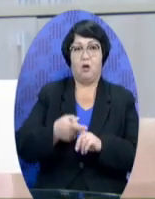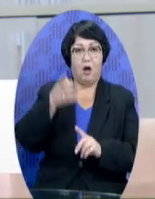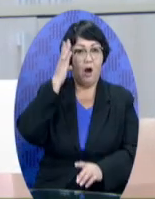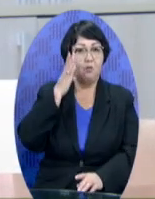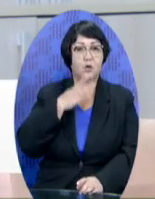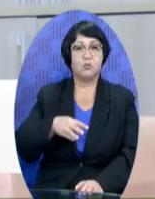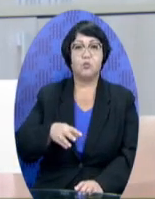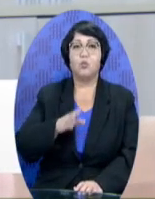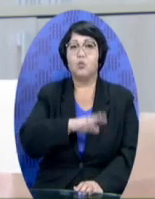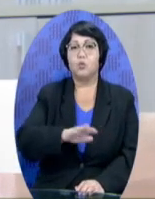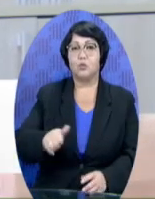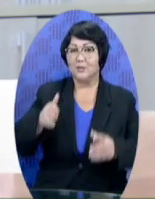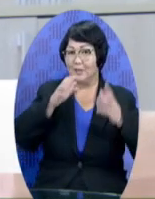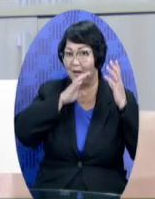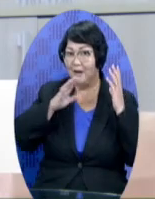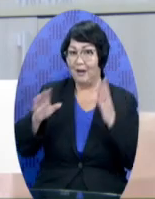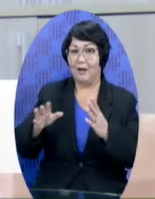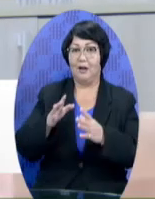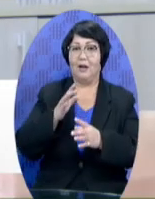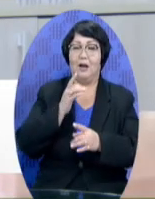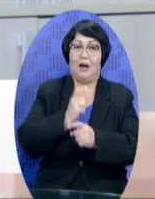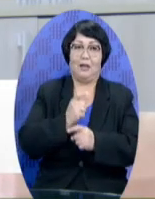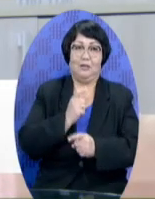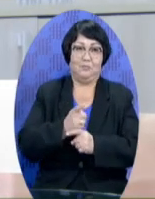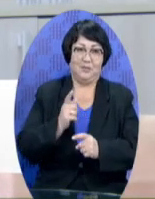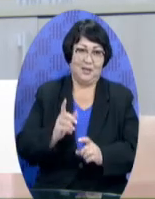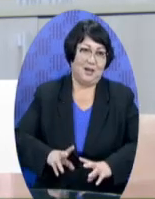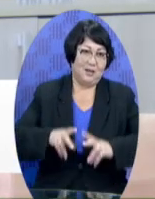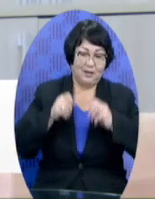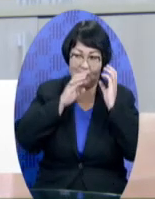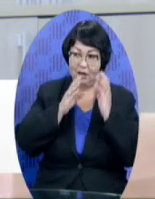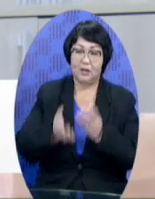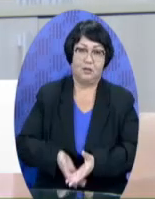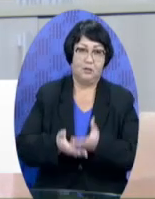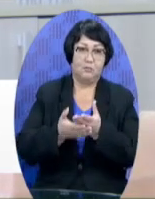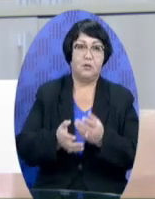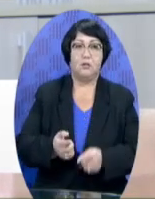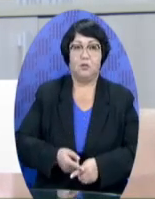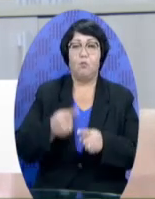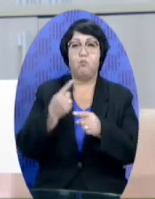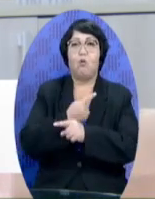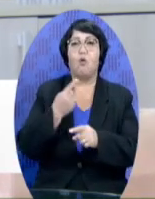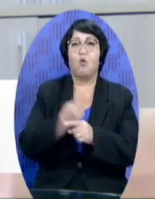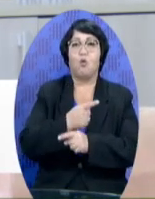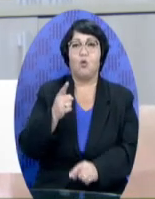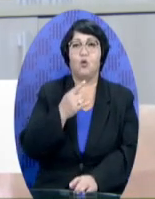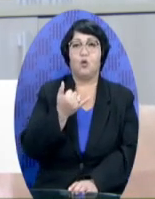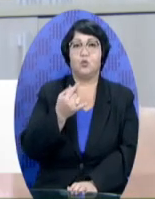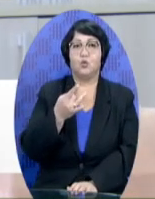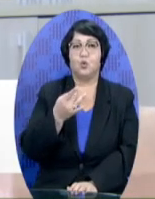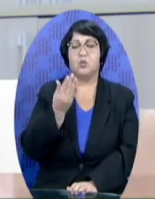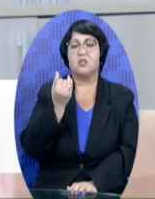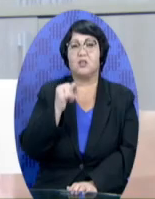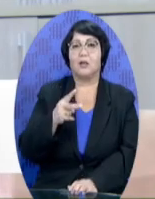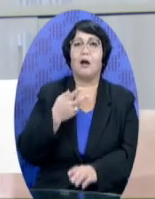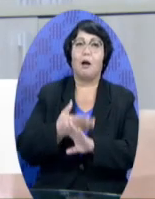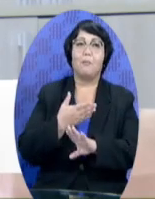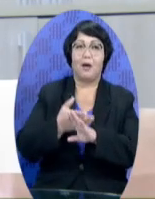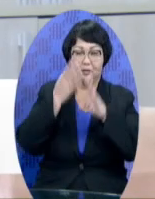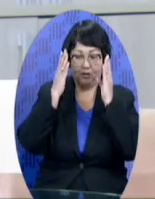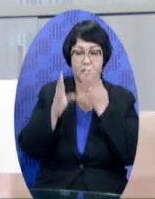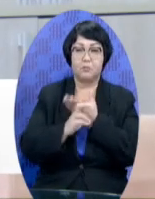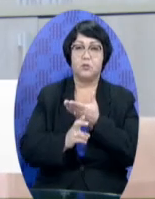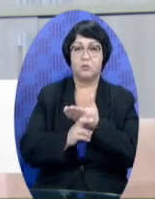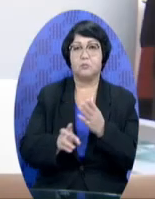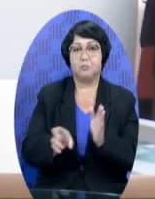хүүхдтэй хандуулах анхаарал халамжаа илүү нэмэгдүүлж өгснөөрөө тий одоо энэ хүү буруу зуршлуудаас сэргийлж анхаарч сэргийлж